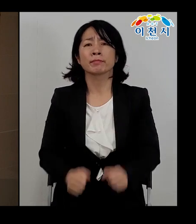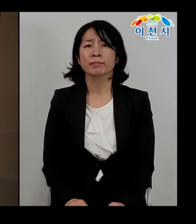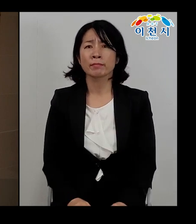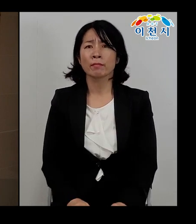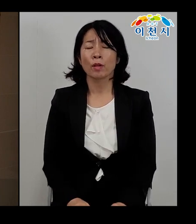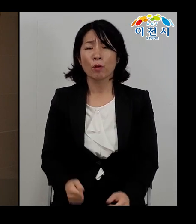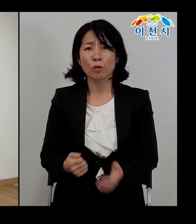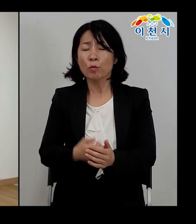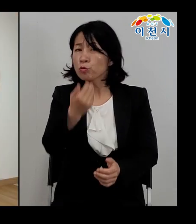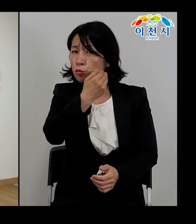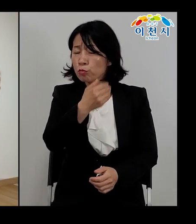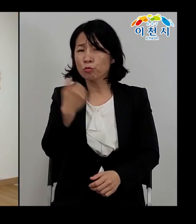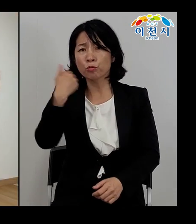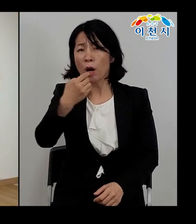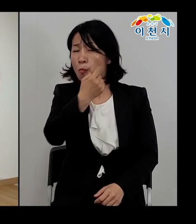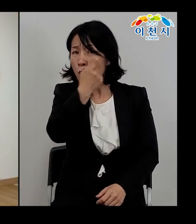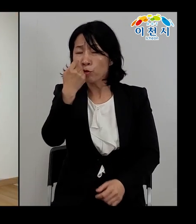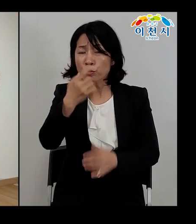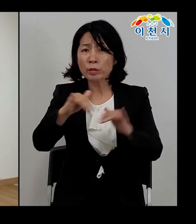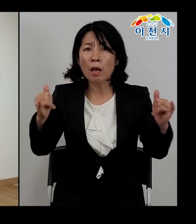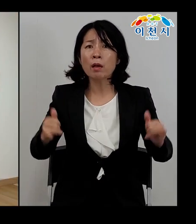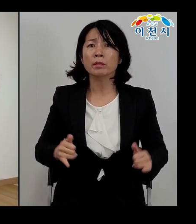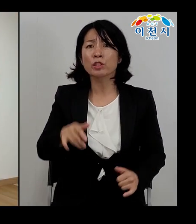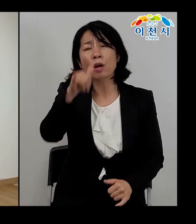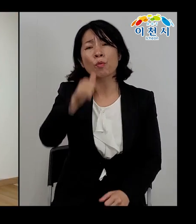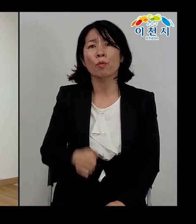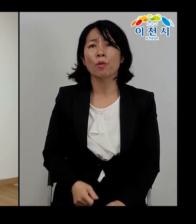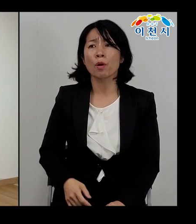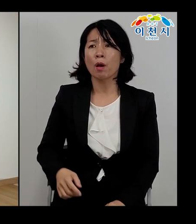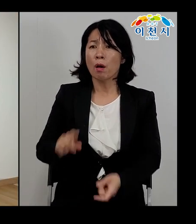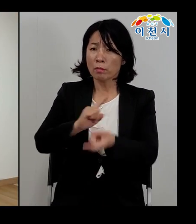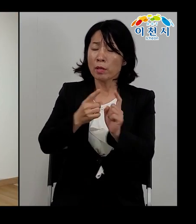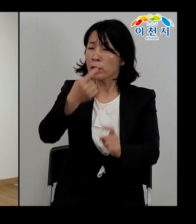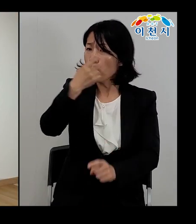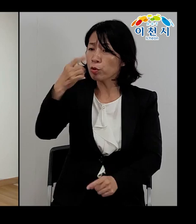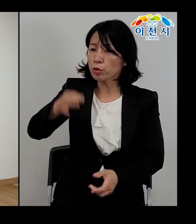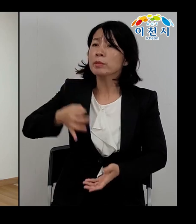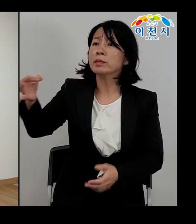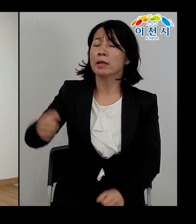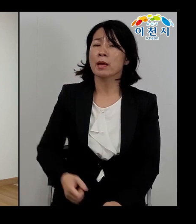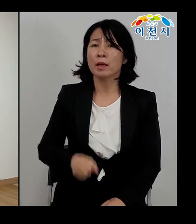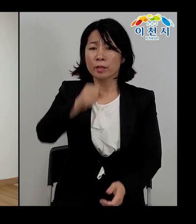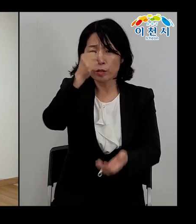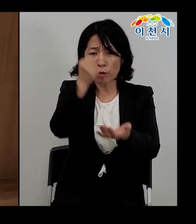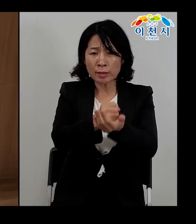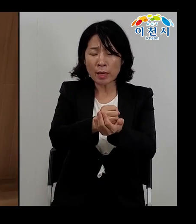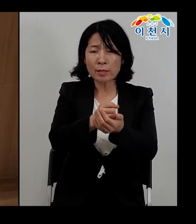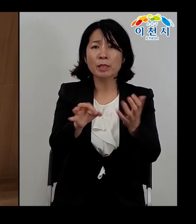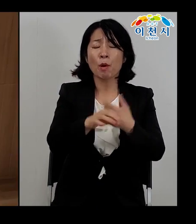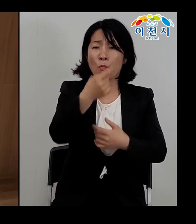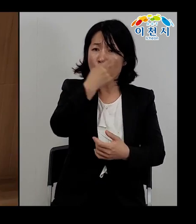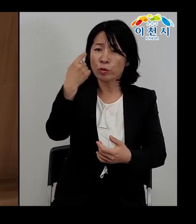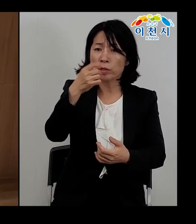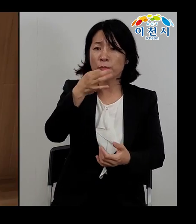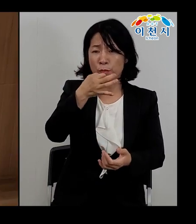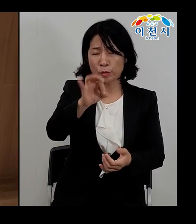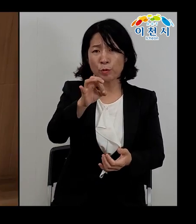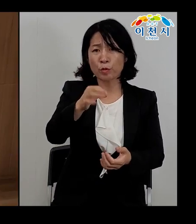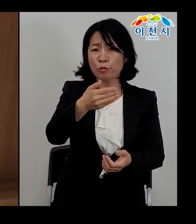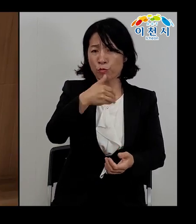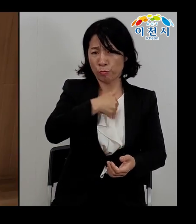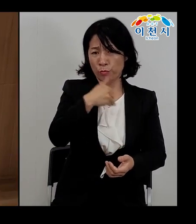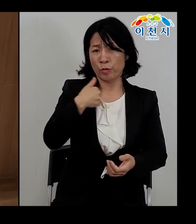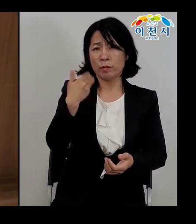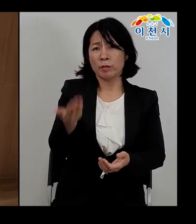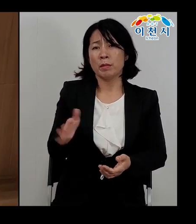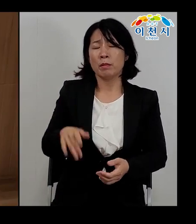누가 보증이라도 서냐고. 아, 보증금 내잖아요, 보증금. 이봐요, 정상인이나 보증금으로 되는 거지 이렇게 자기 몸